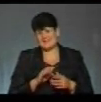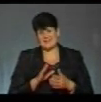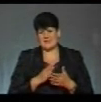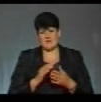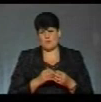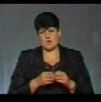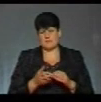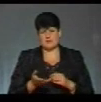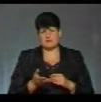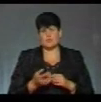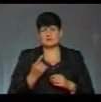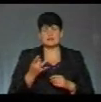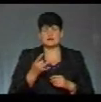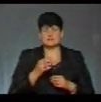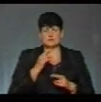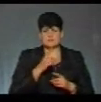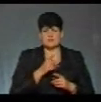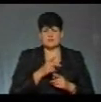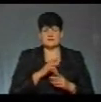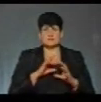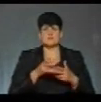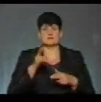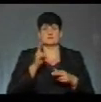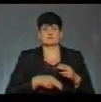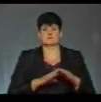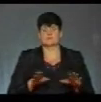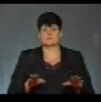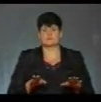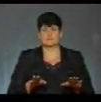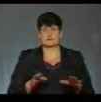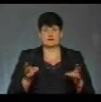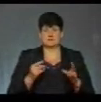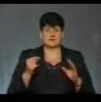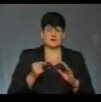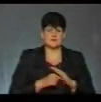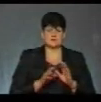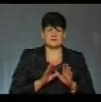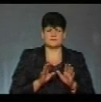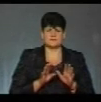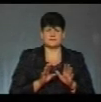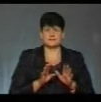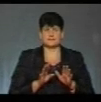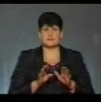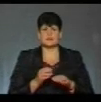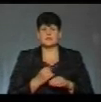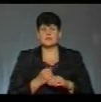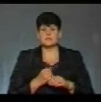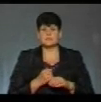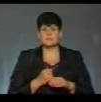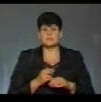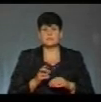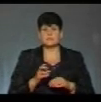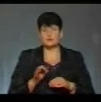що раз ти помилився, все, світ на цьому закрився, і треба або тікати, або ще щось не дали, щось інше таке робити,